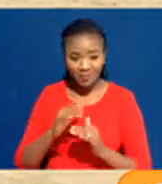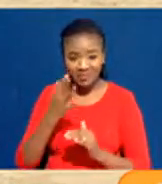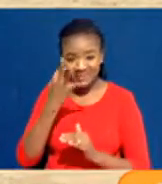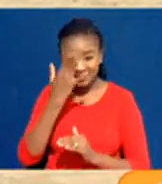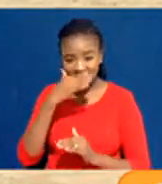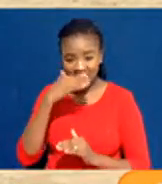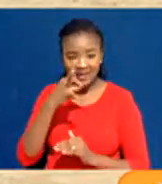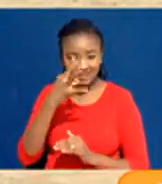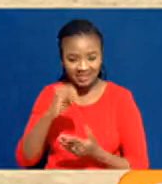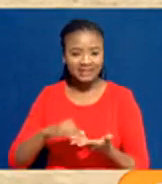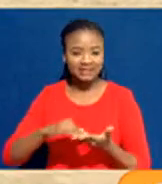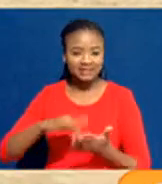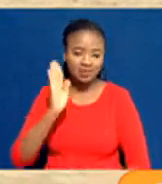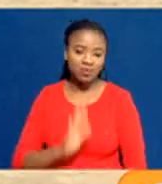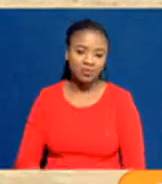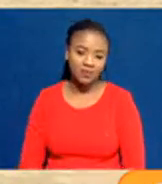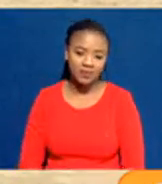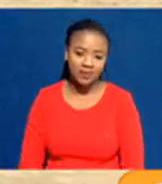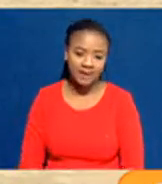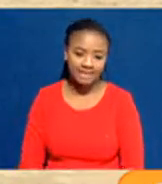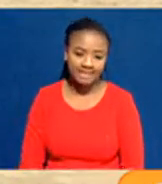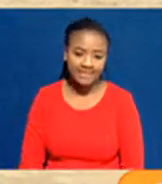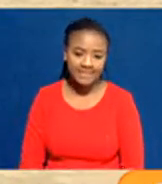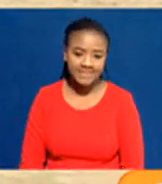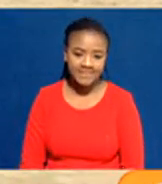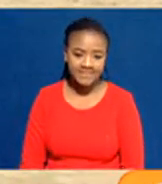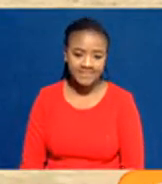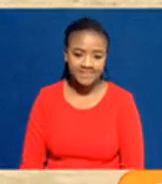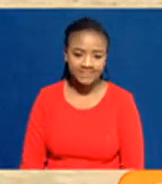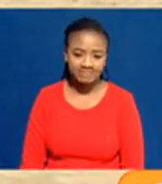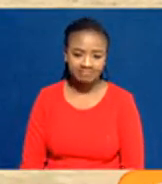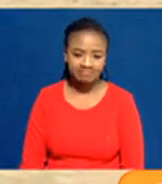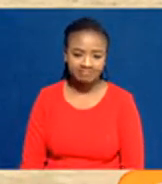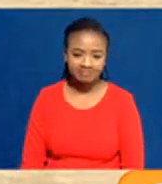Collins Shitiabayi, runinga ya